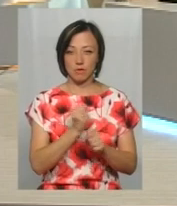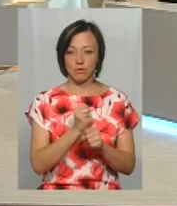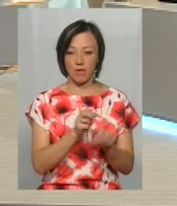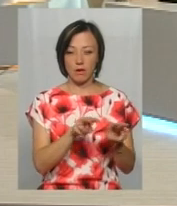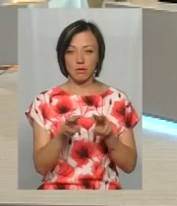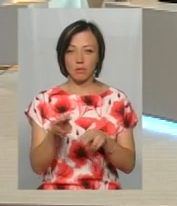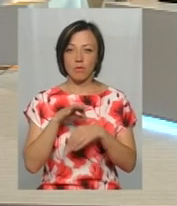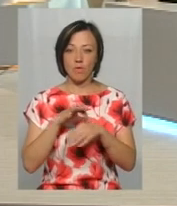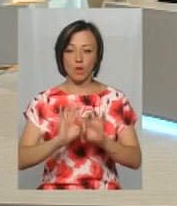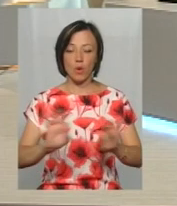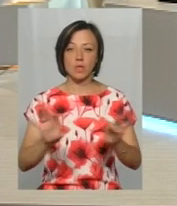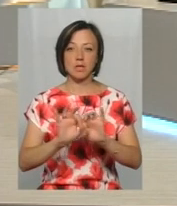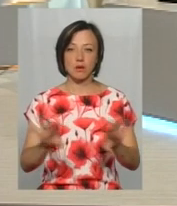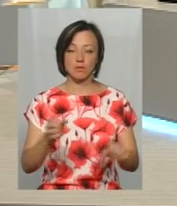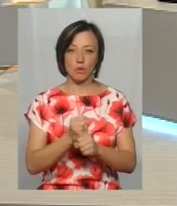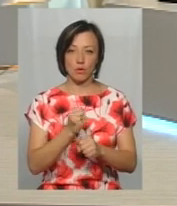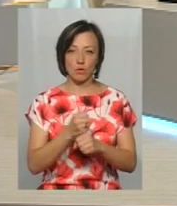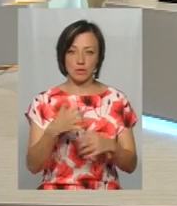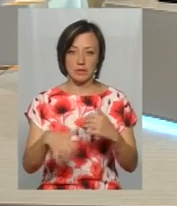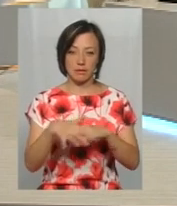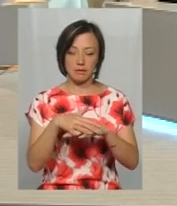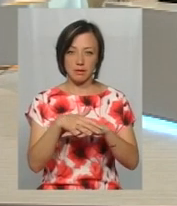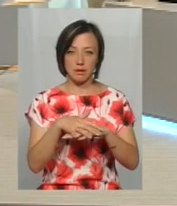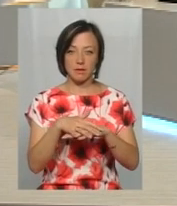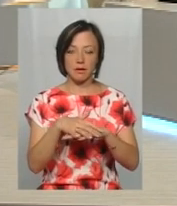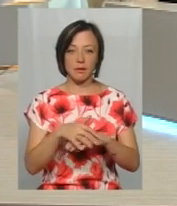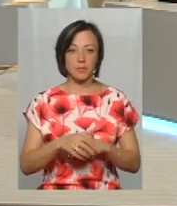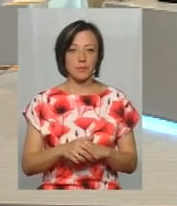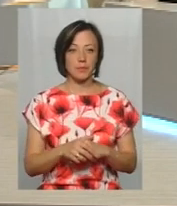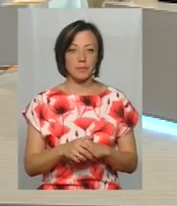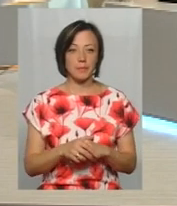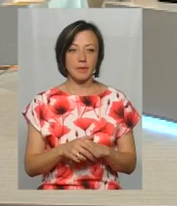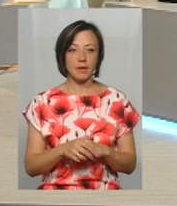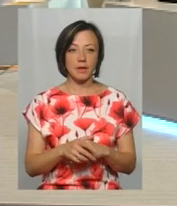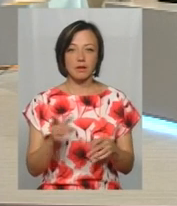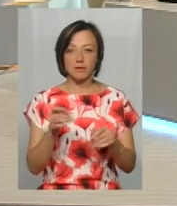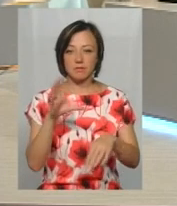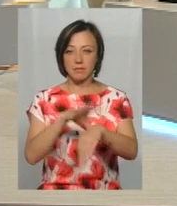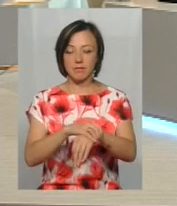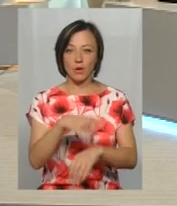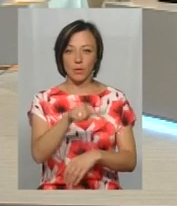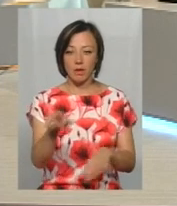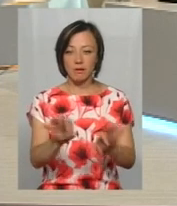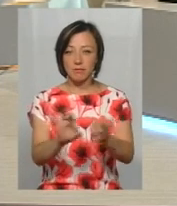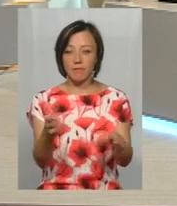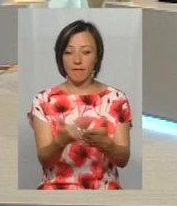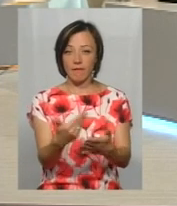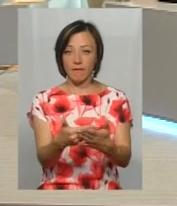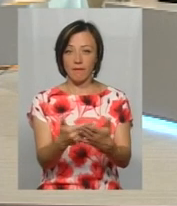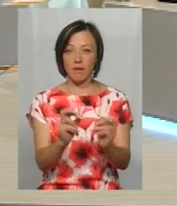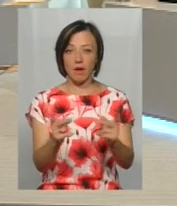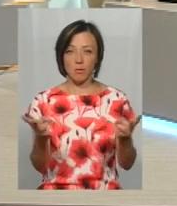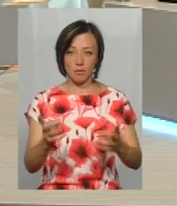проводять роз'яснювальну роботу. Угу. Ну, майже трохи не хапають людей за руки і кажуть їм, як